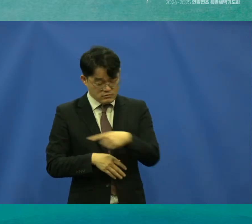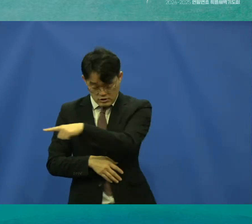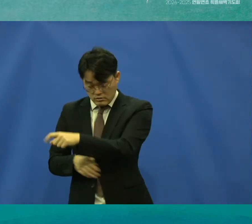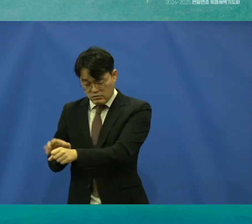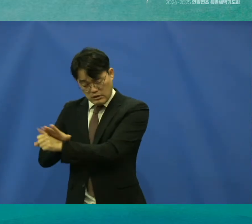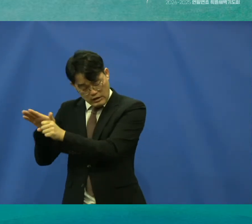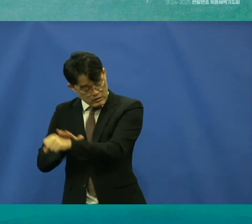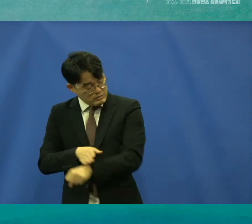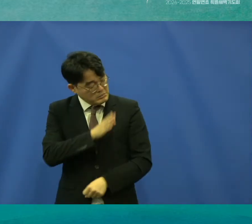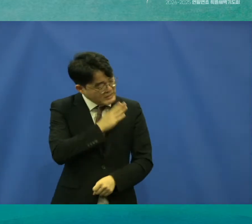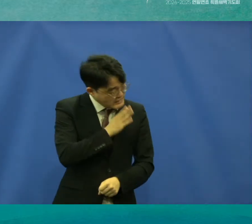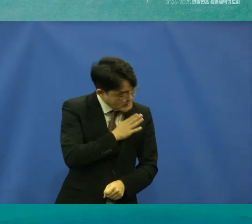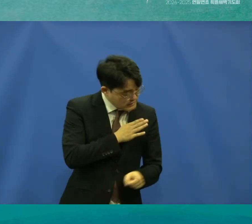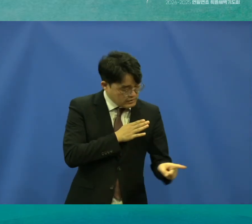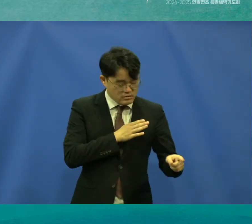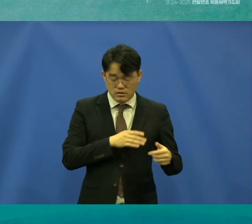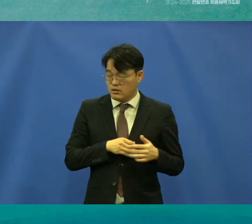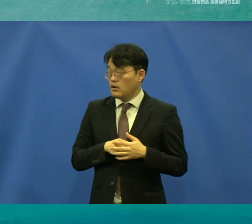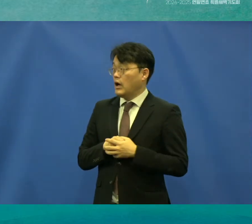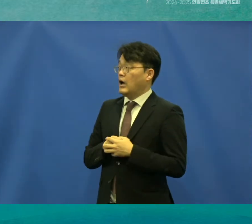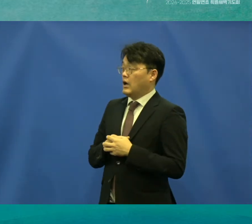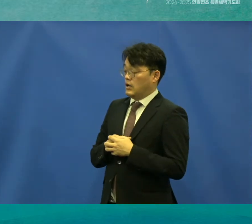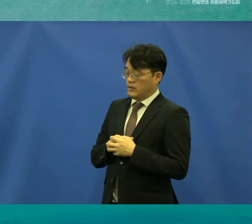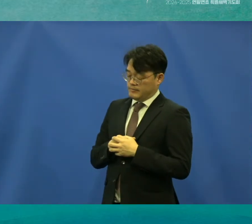답은 분명합니다.